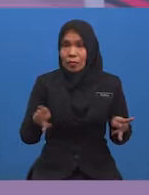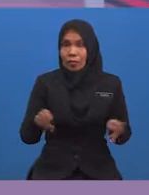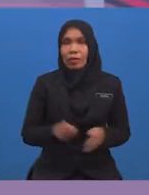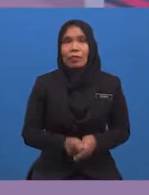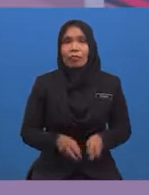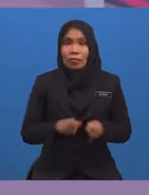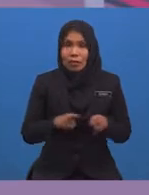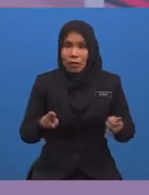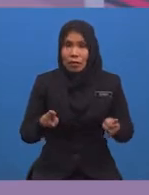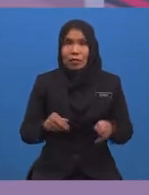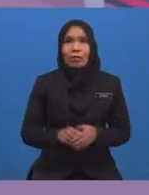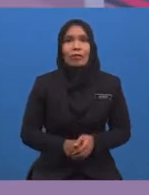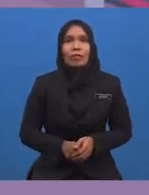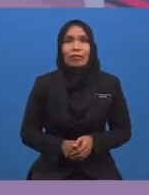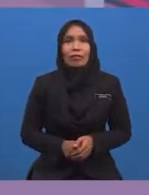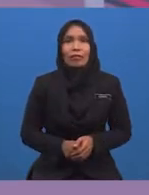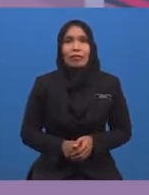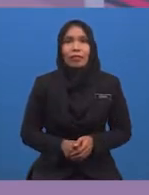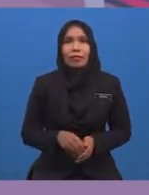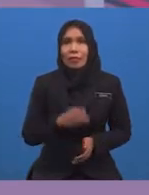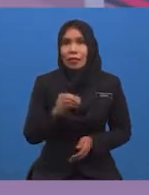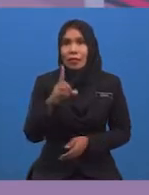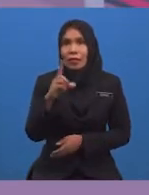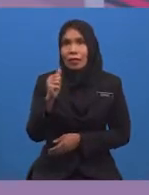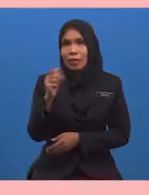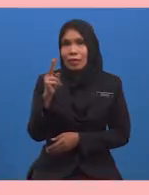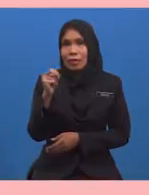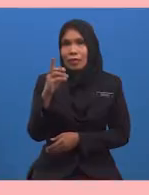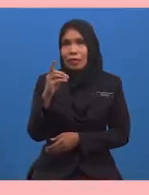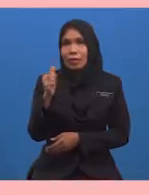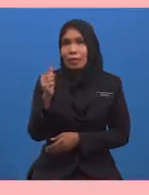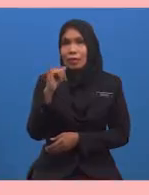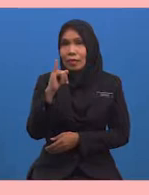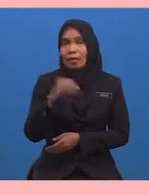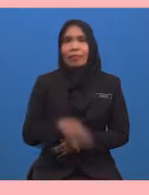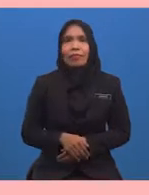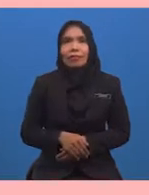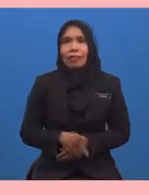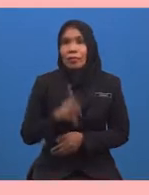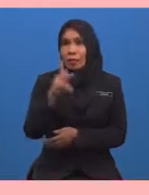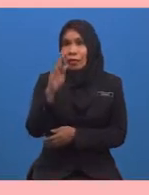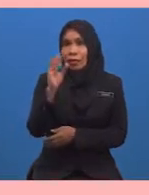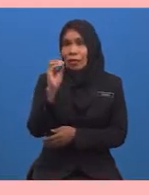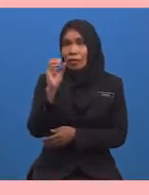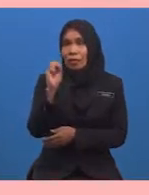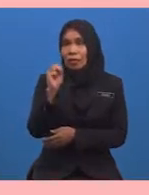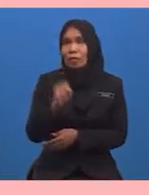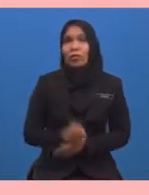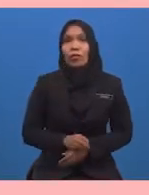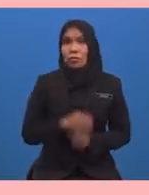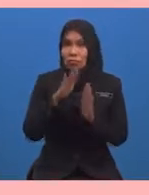landai serta kos pembinaannya yang lebih murah. Contoh jaringan pengangkutan